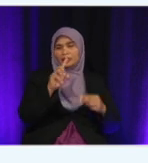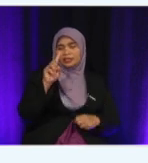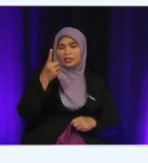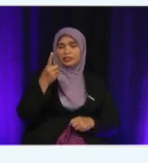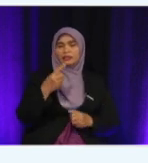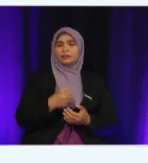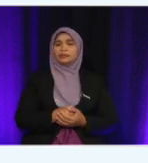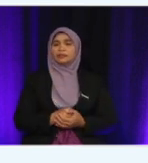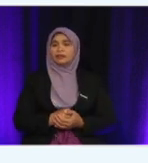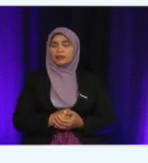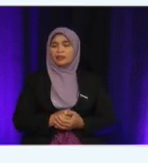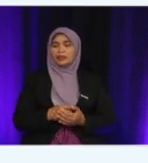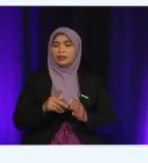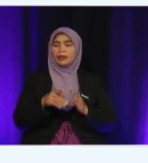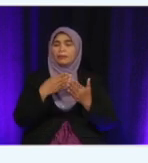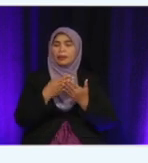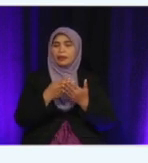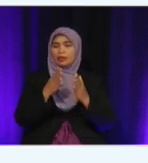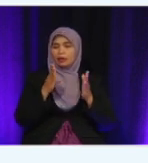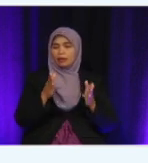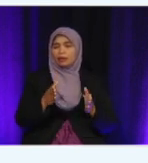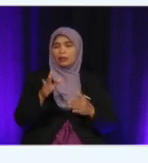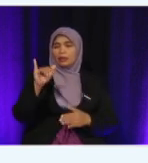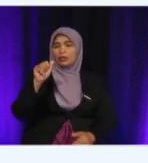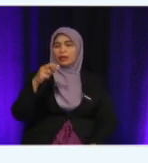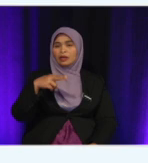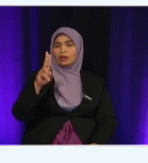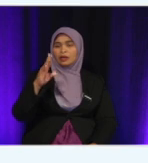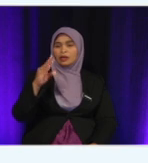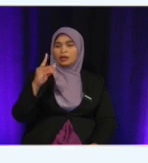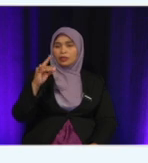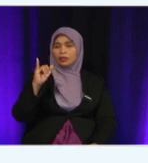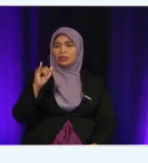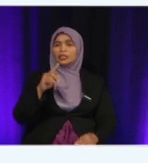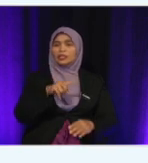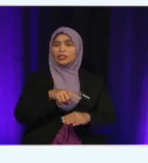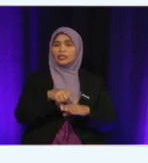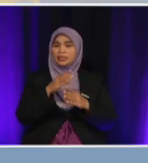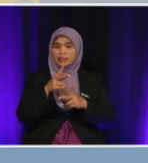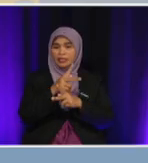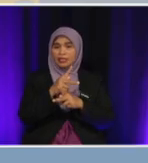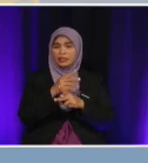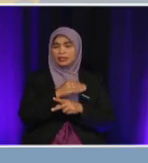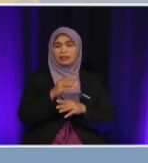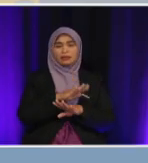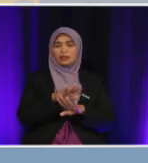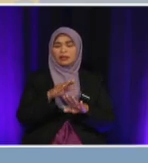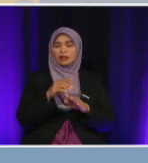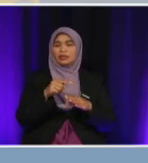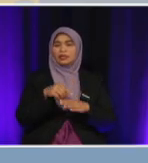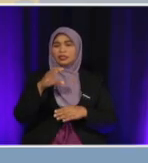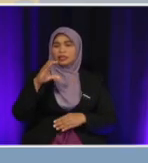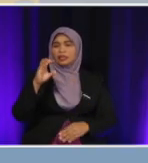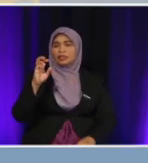kaum Yahudi dan lain-lain kaum dijaga dan tidak diceroboh kita tanyakan kawan-kawan kita yang ada di studio